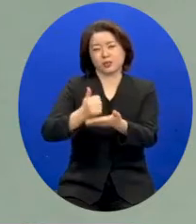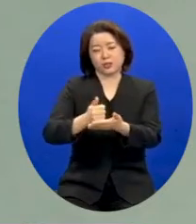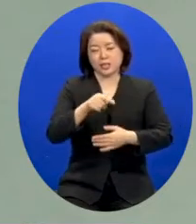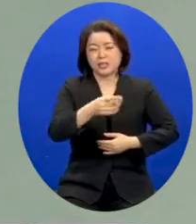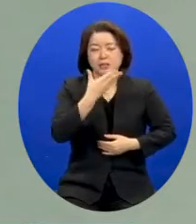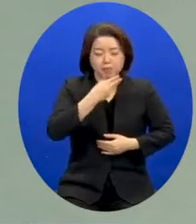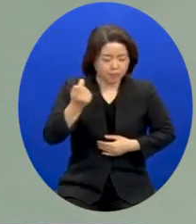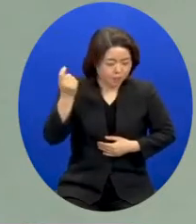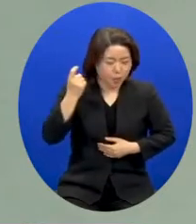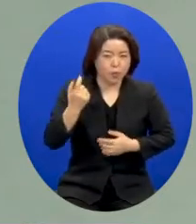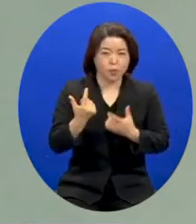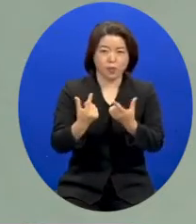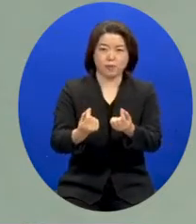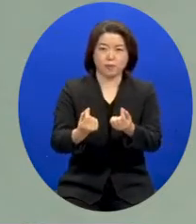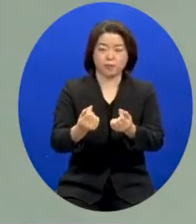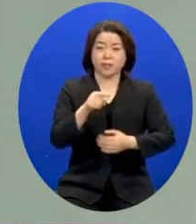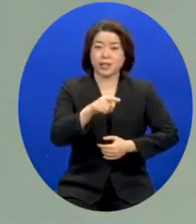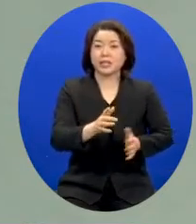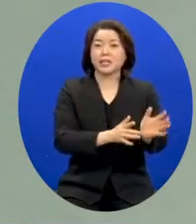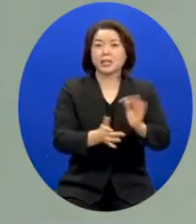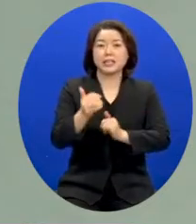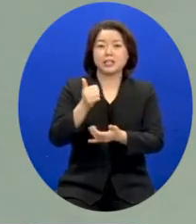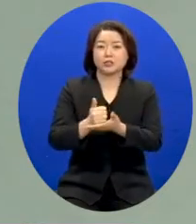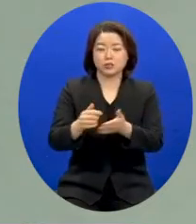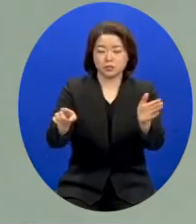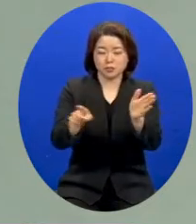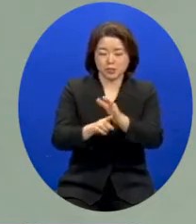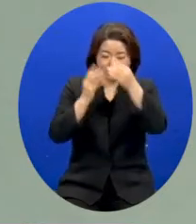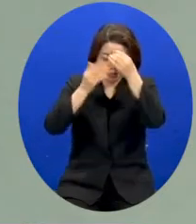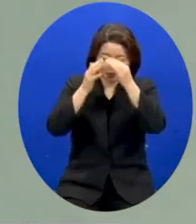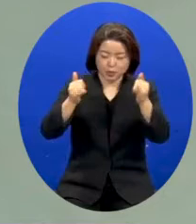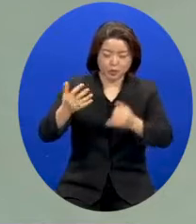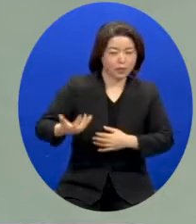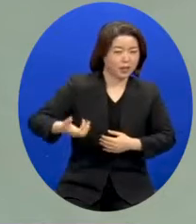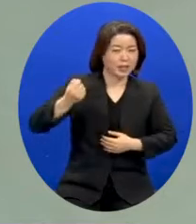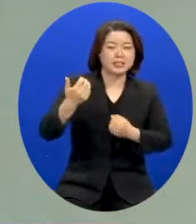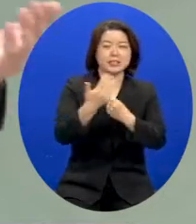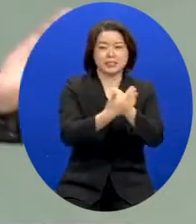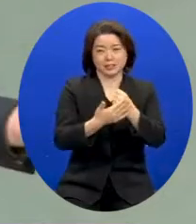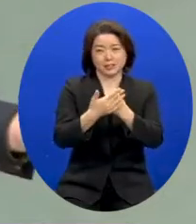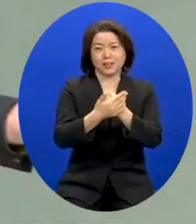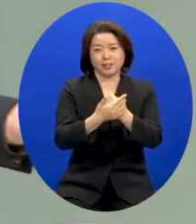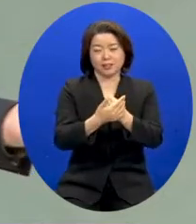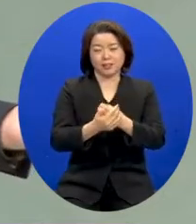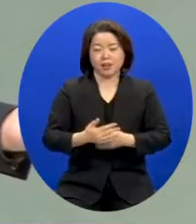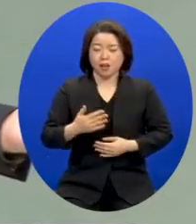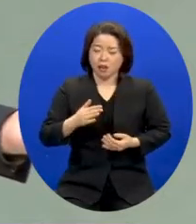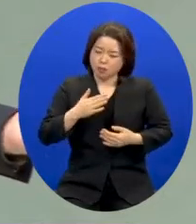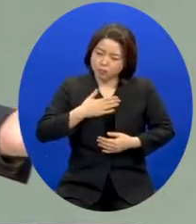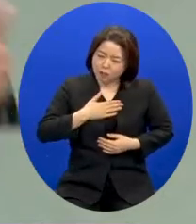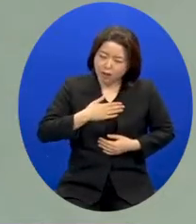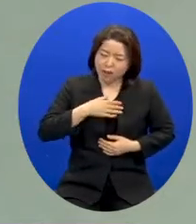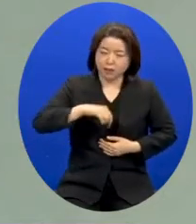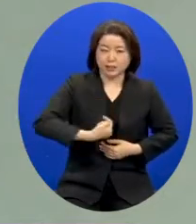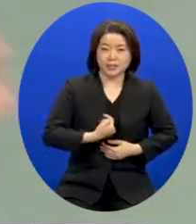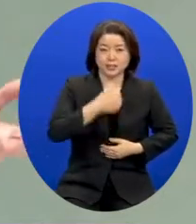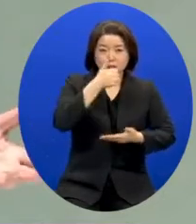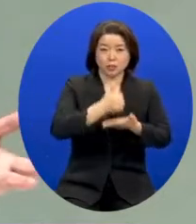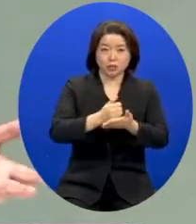복음이에요. 이것이 예수 믿는 성도가 누리는 은혜예요. 그래서 우리 자신은 죄를 이길 수가 없지만